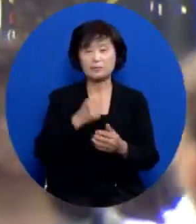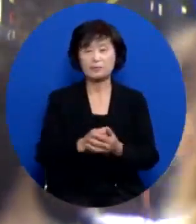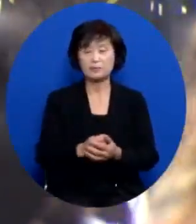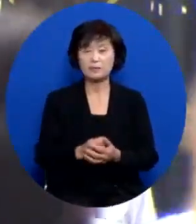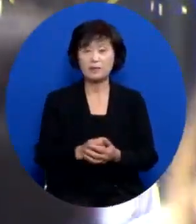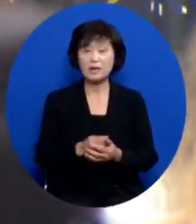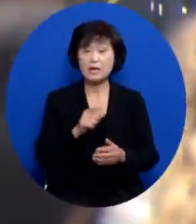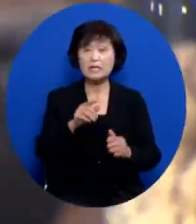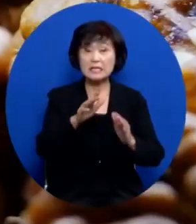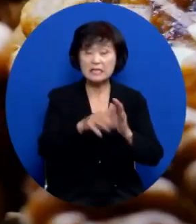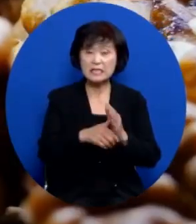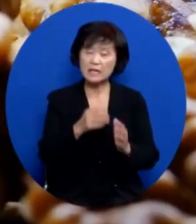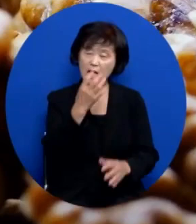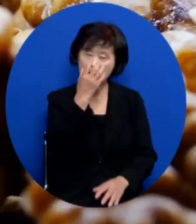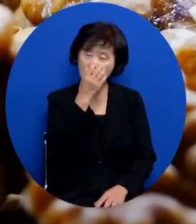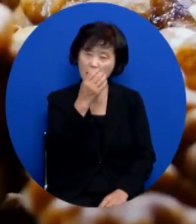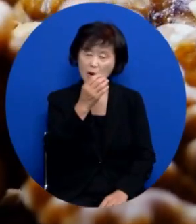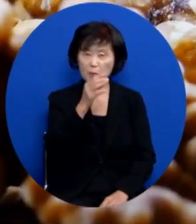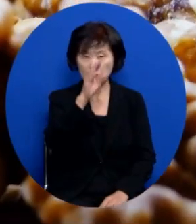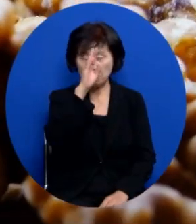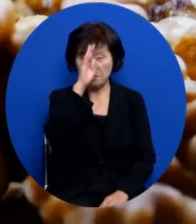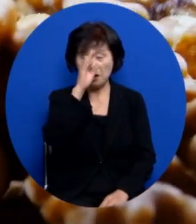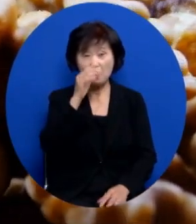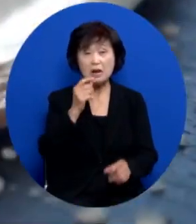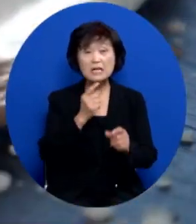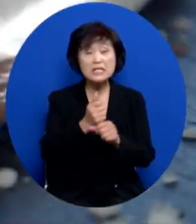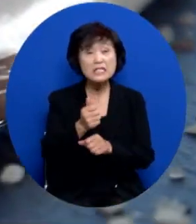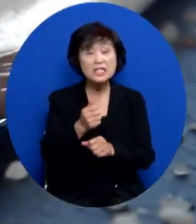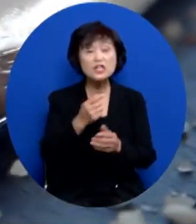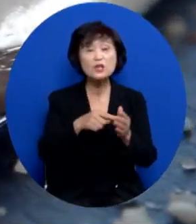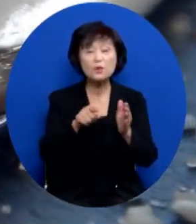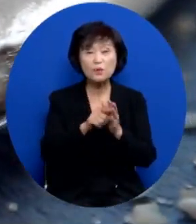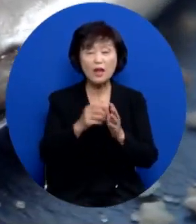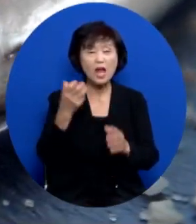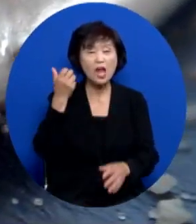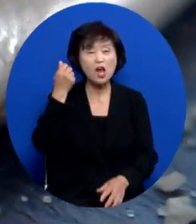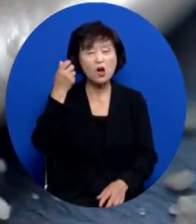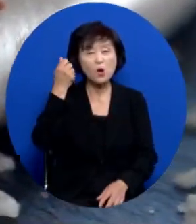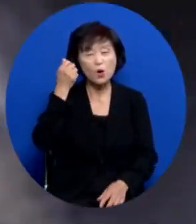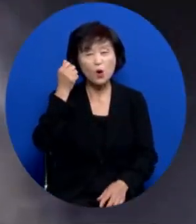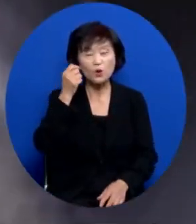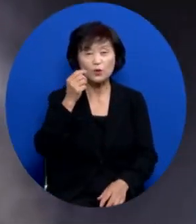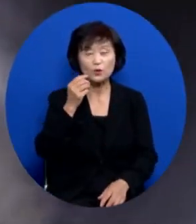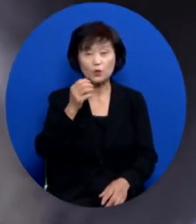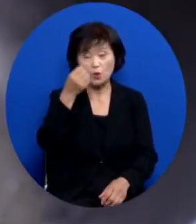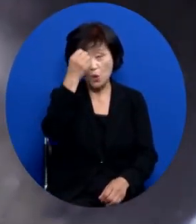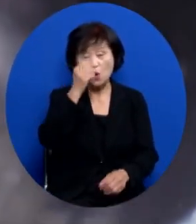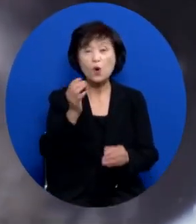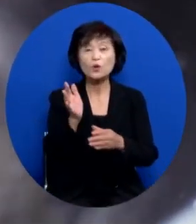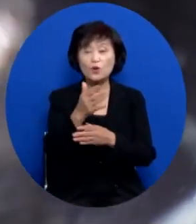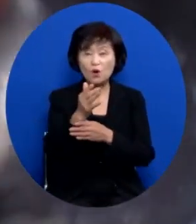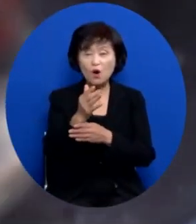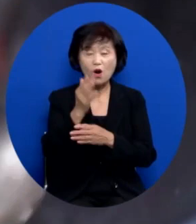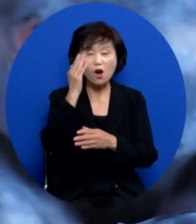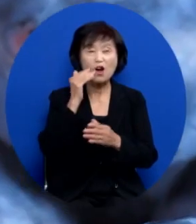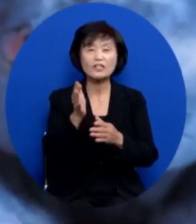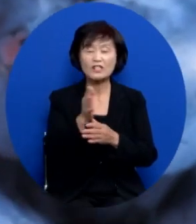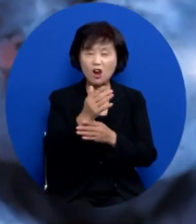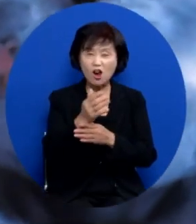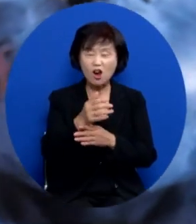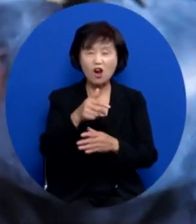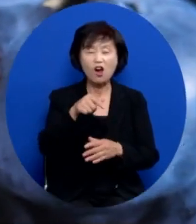명절 증후군에 따른 우울감 극복에 호두와 고등어 청어 연어 등의 생선류 닭가슴살